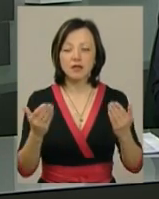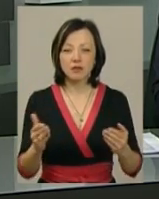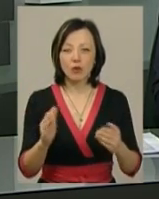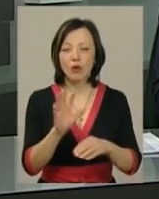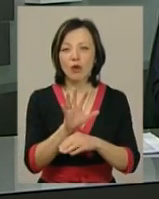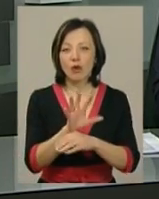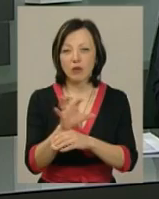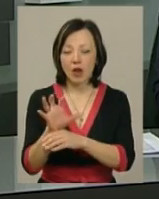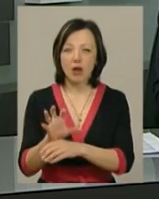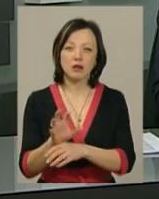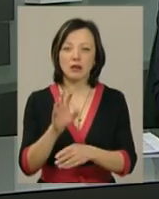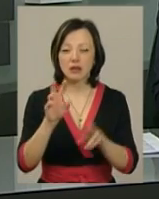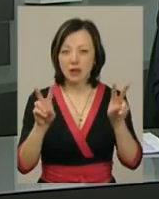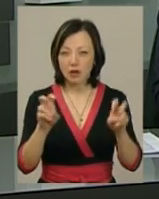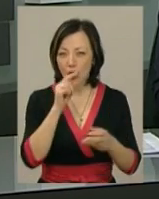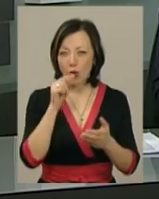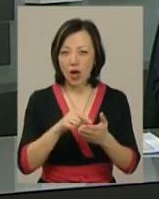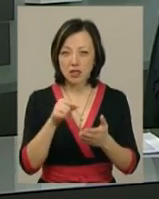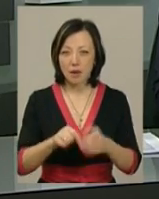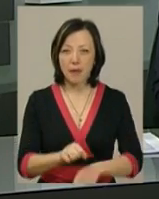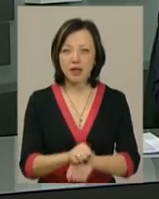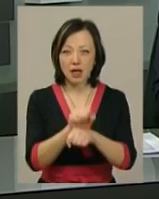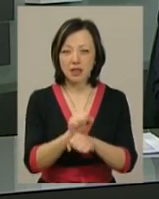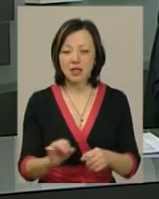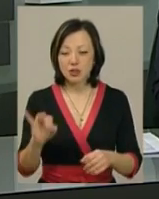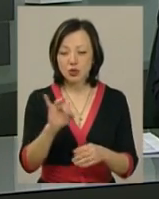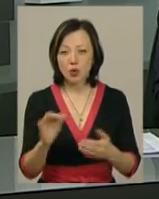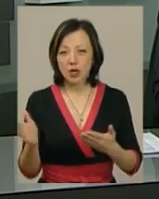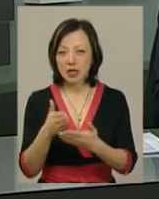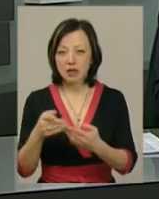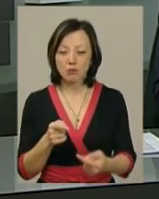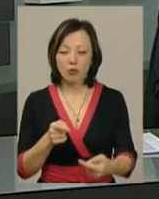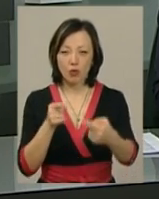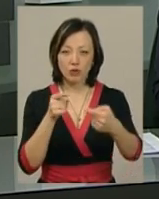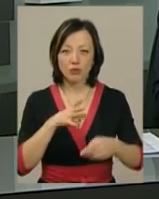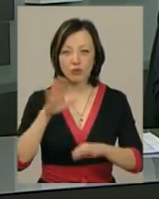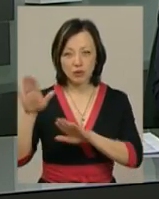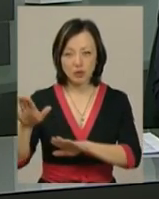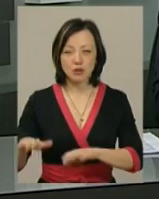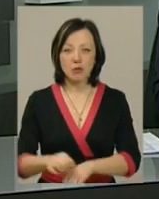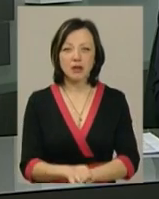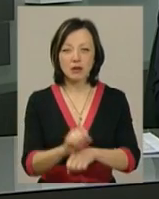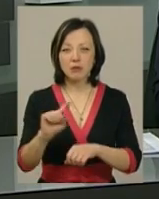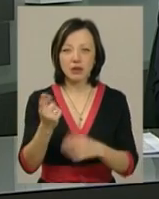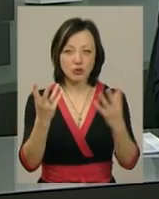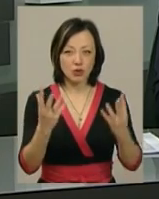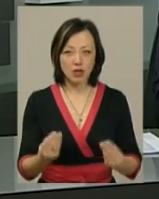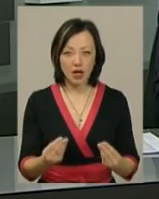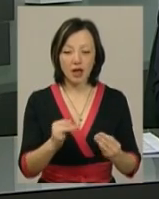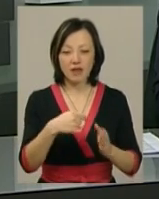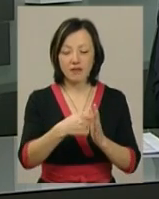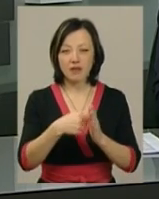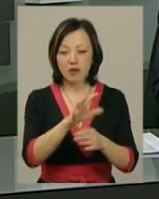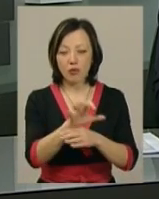назвою «Луганський майдан. Сторінки спротиву». Її автор Олександр Волчанський був на тамтешньому майдані з першого дня та фільмував